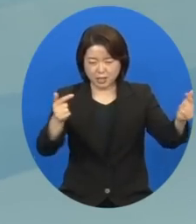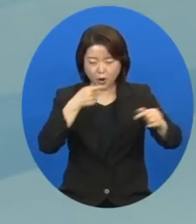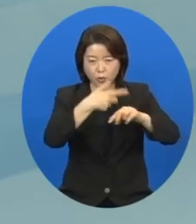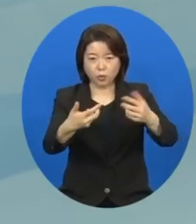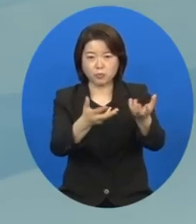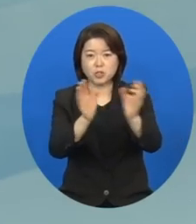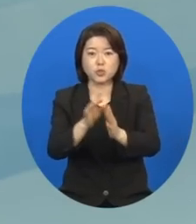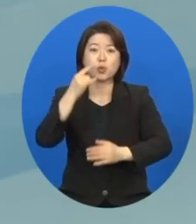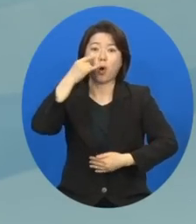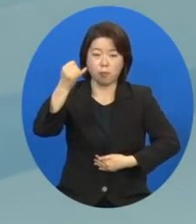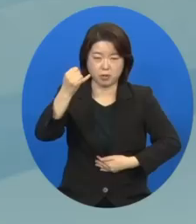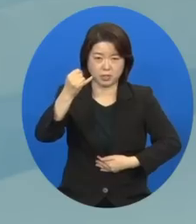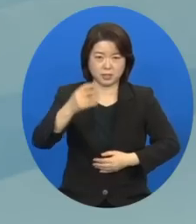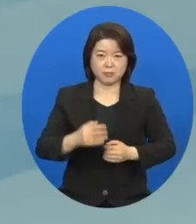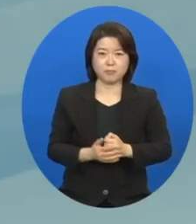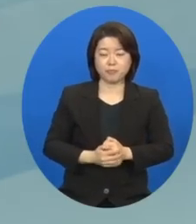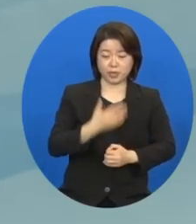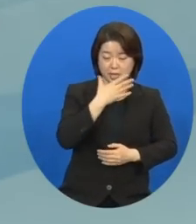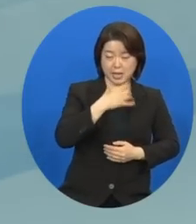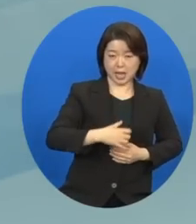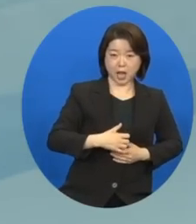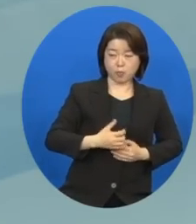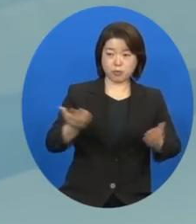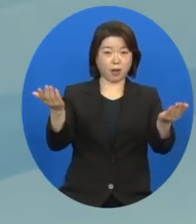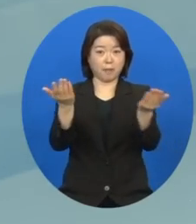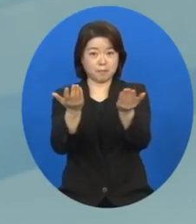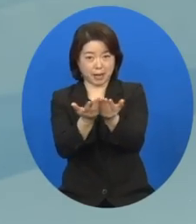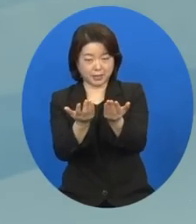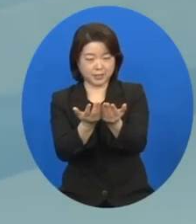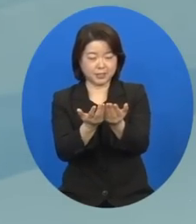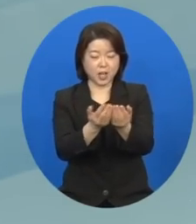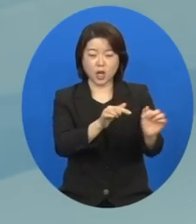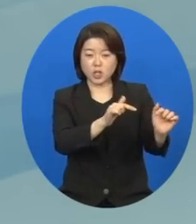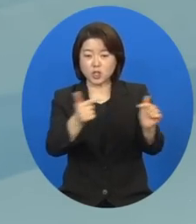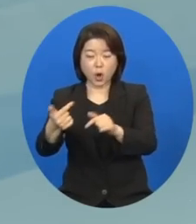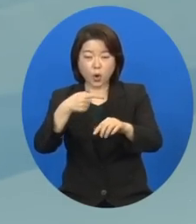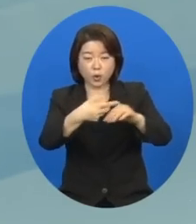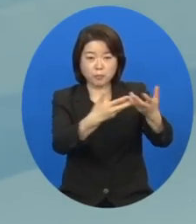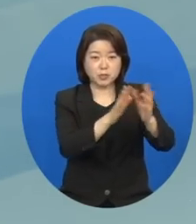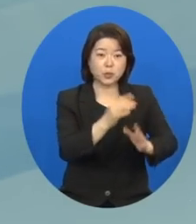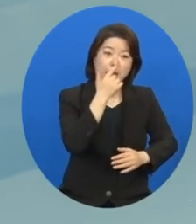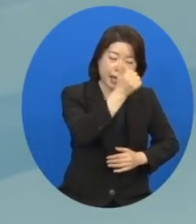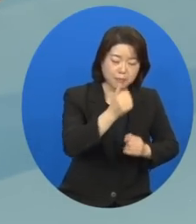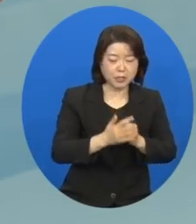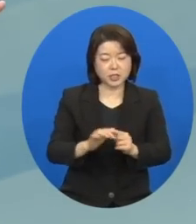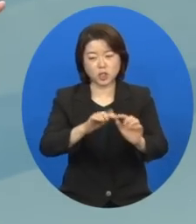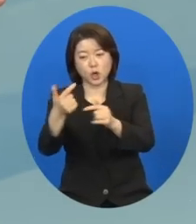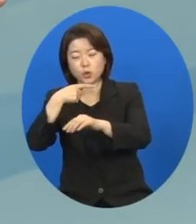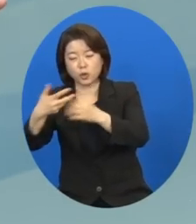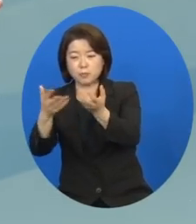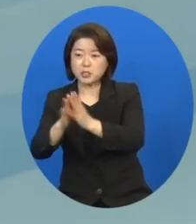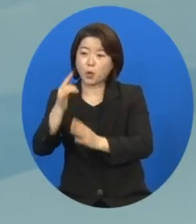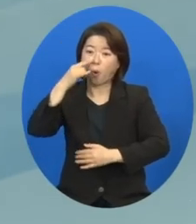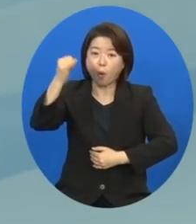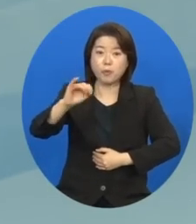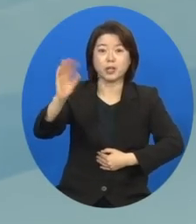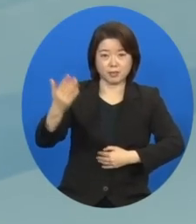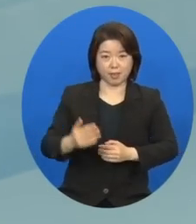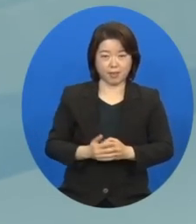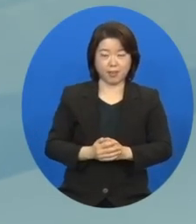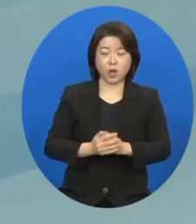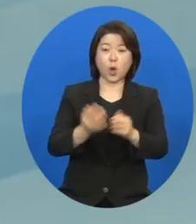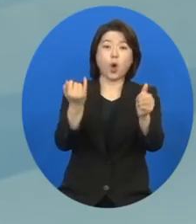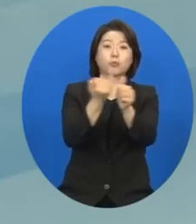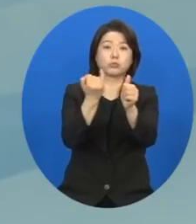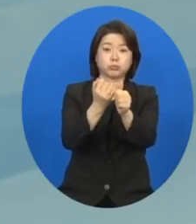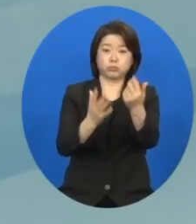어머니, 그러니까 아브라함과 아주 상응하는 이름이죠. 여러 민족들의 아버지, 여러 민족들의 어머니가 되는 거예요. 근데 부부는 한